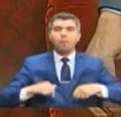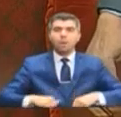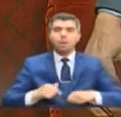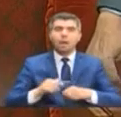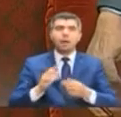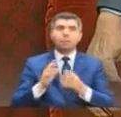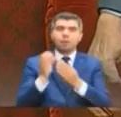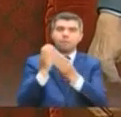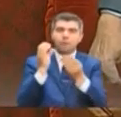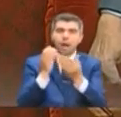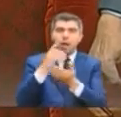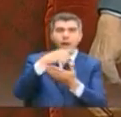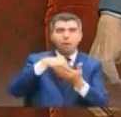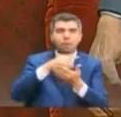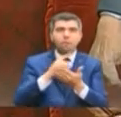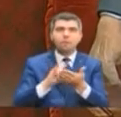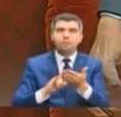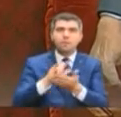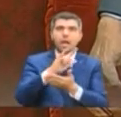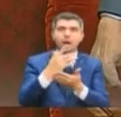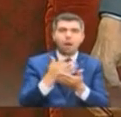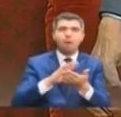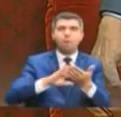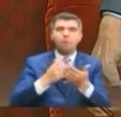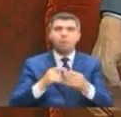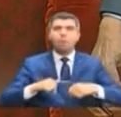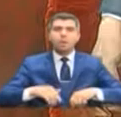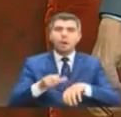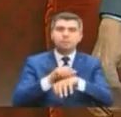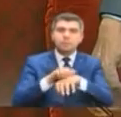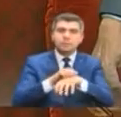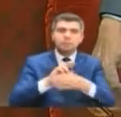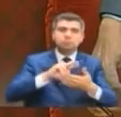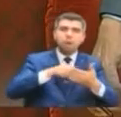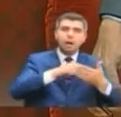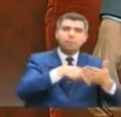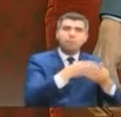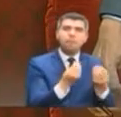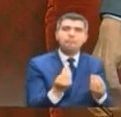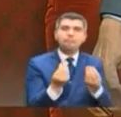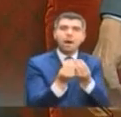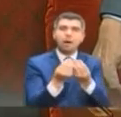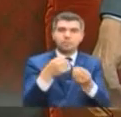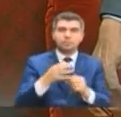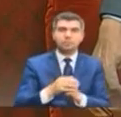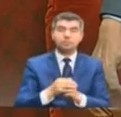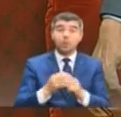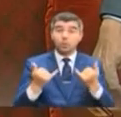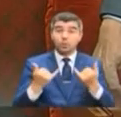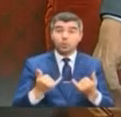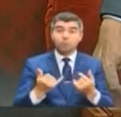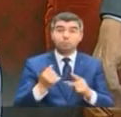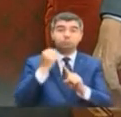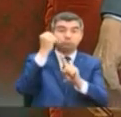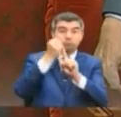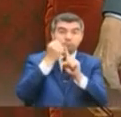وزاره الداخليه، وزاره الاقتصاد، ثم الخطوط الملكيه المغربيه والجهات اللي تتوقع معنا هذه الاتفاقيات. بالفعل اليوم تنشتغلوا على اساس ان